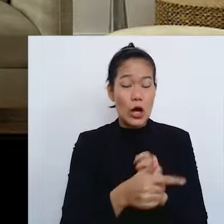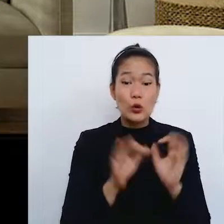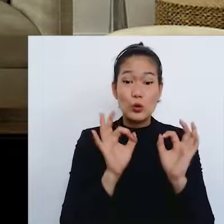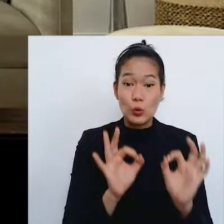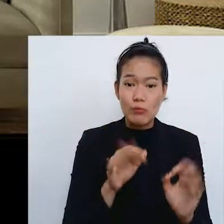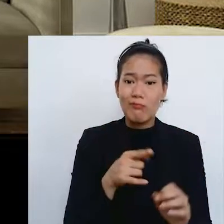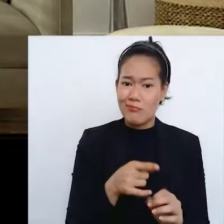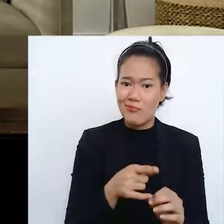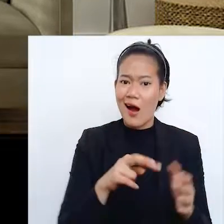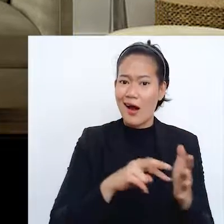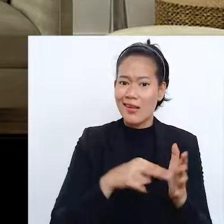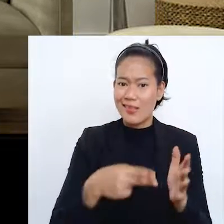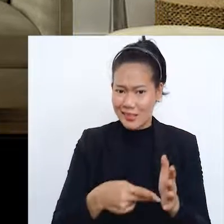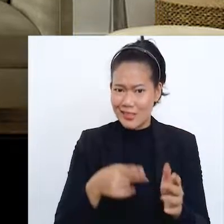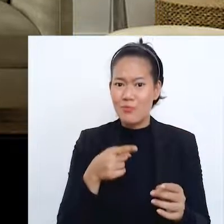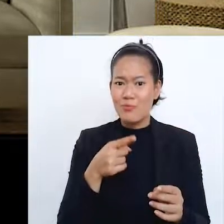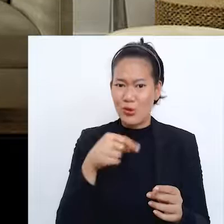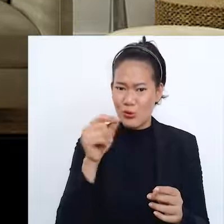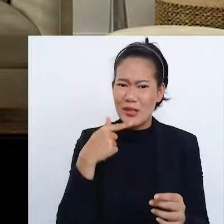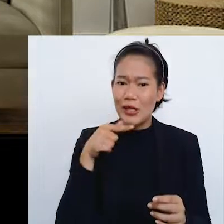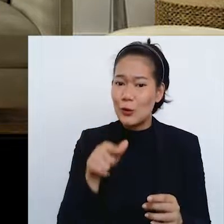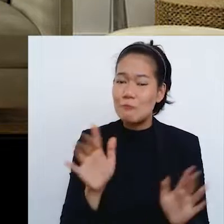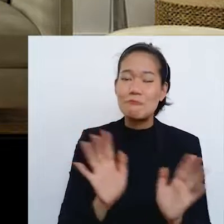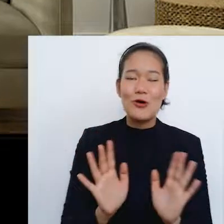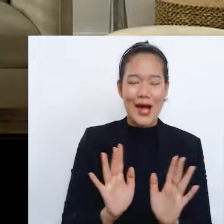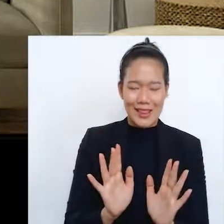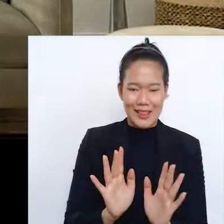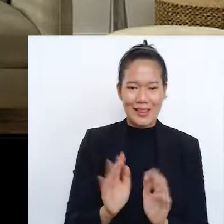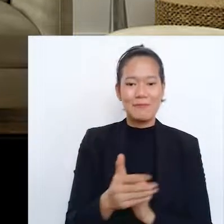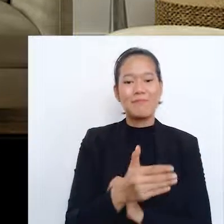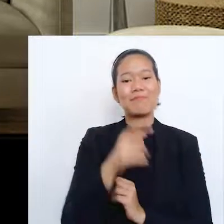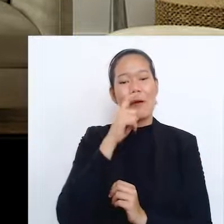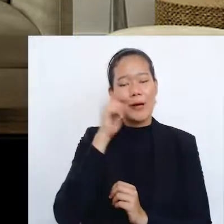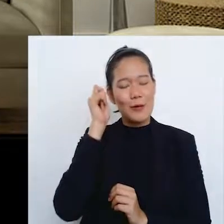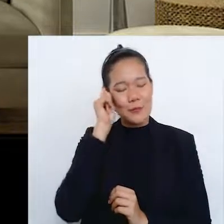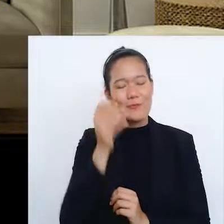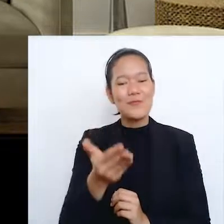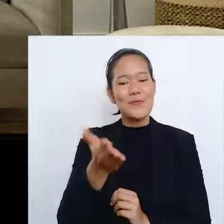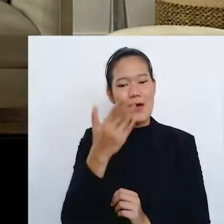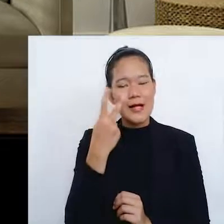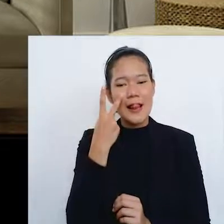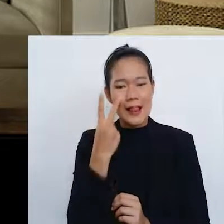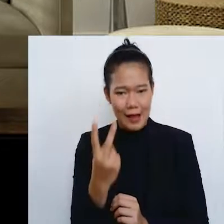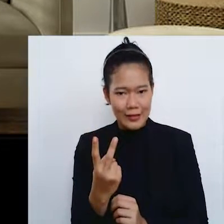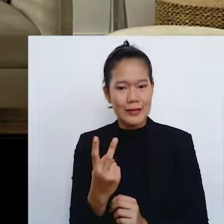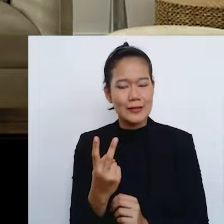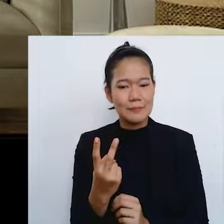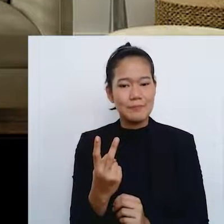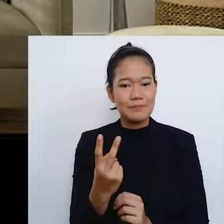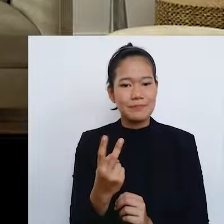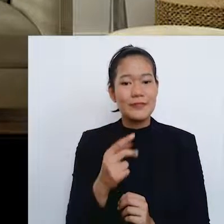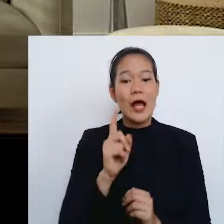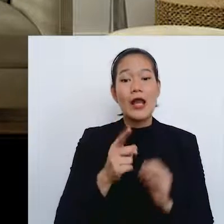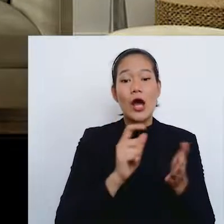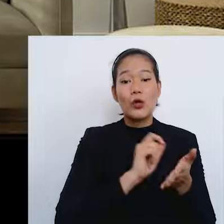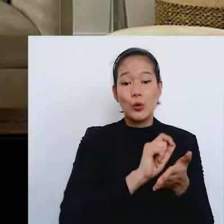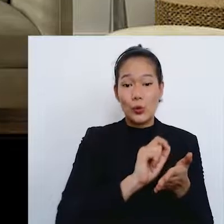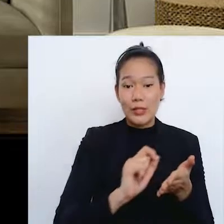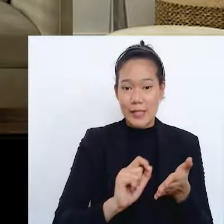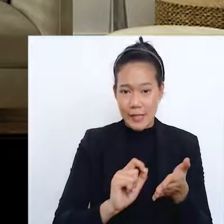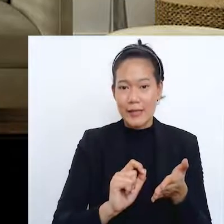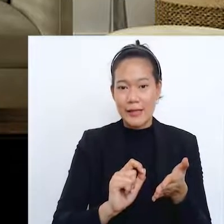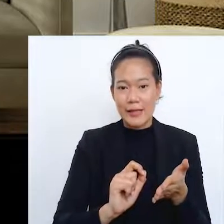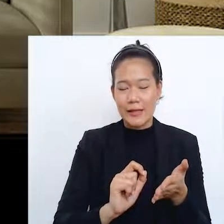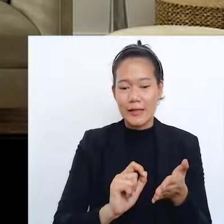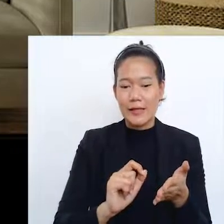bukan itu arti dari cukup. Bapak Ibu yang terkasih, mari kita perhatikan